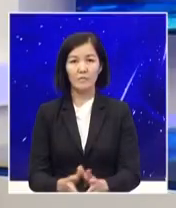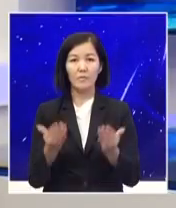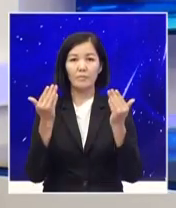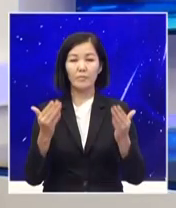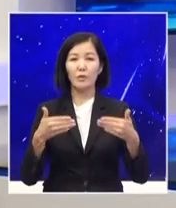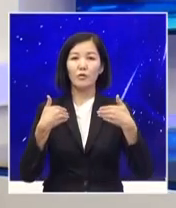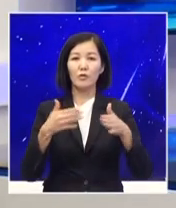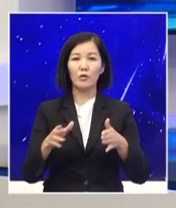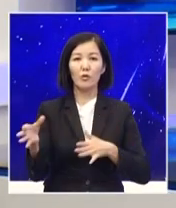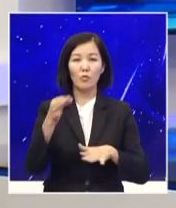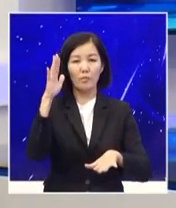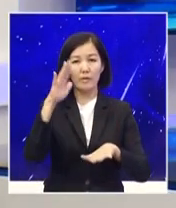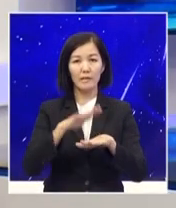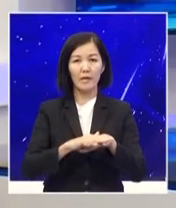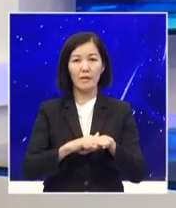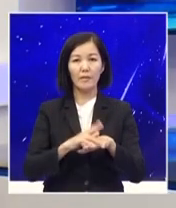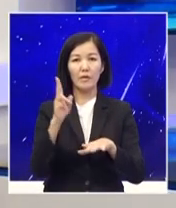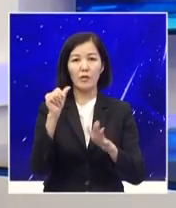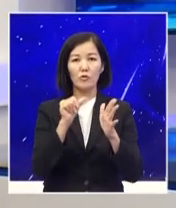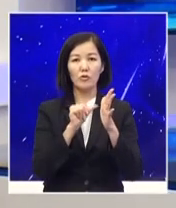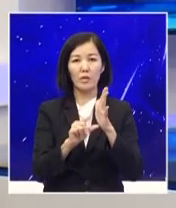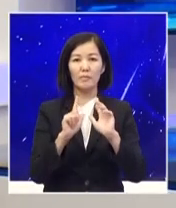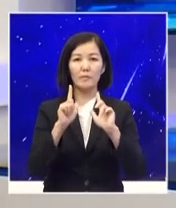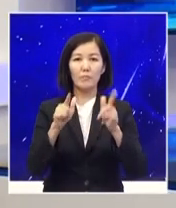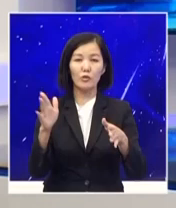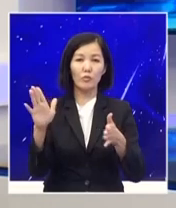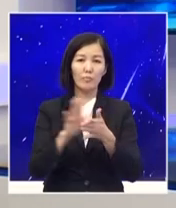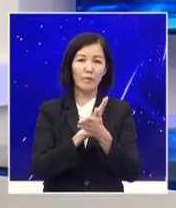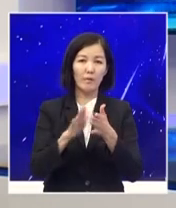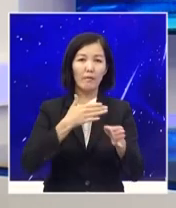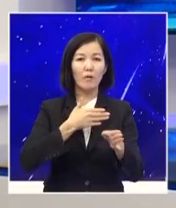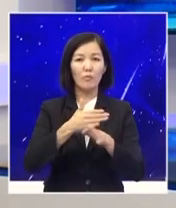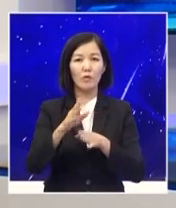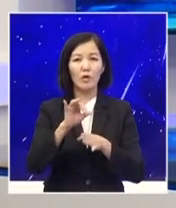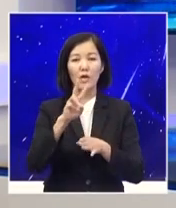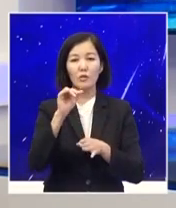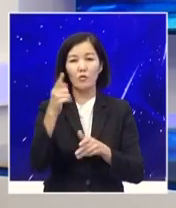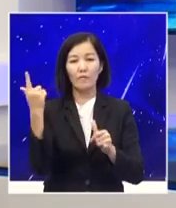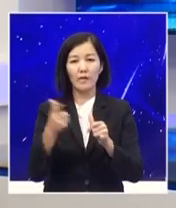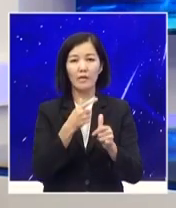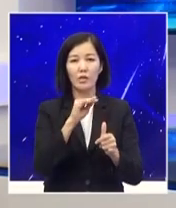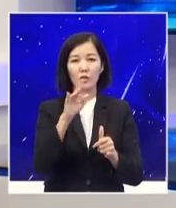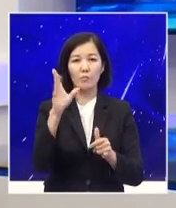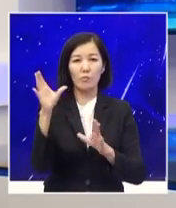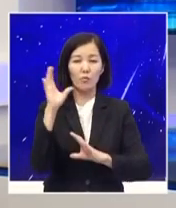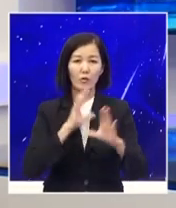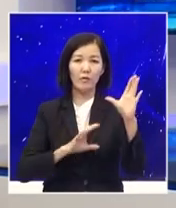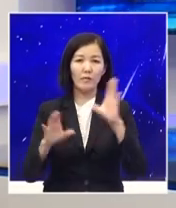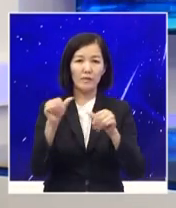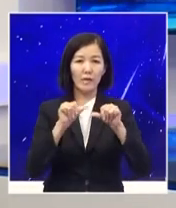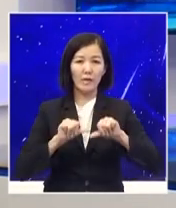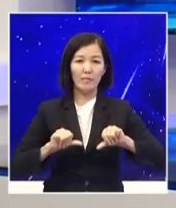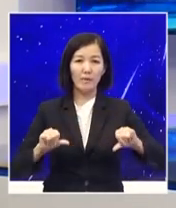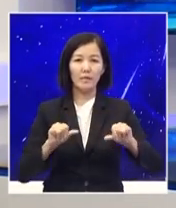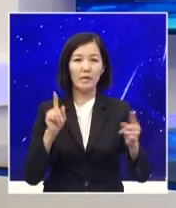Биылғы түлектерге облыс әкімінің 260 гранты бөлінді. Ілияс Жансүгіров атындағы Жетісу мемлекеттік университетінде комиссия мүшелері